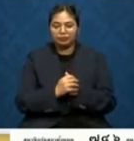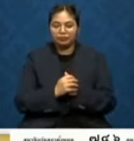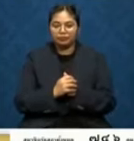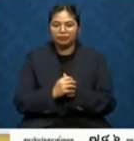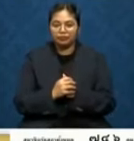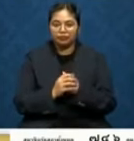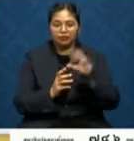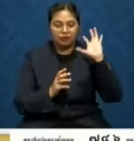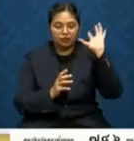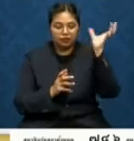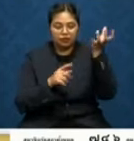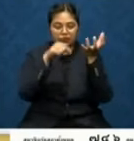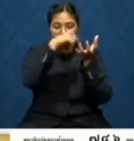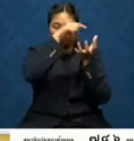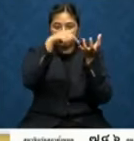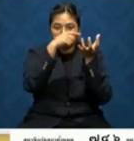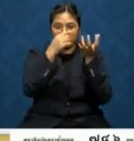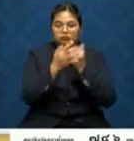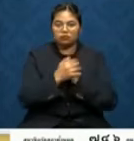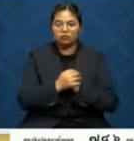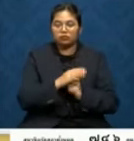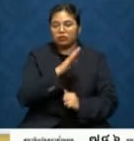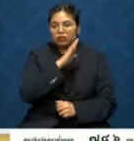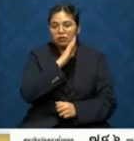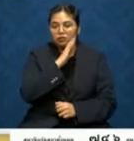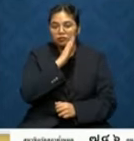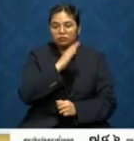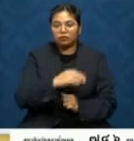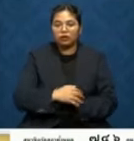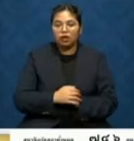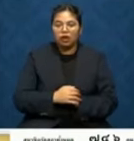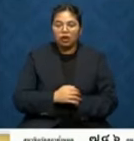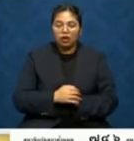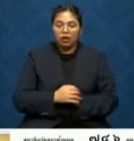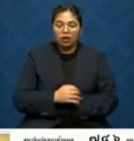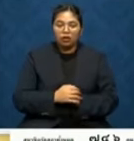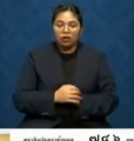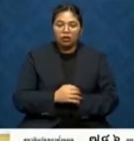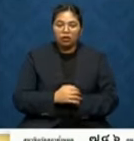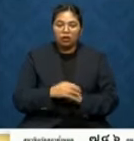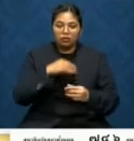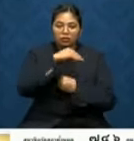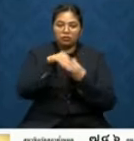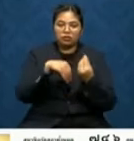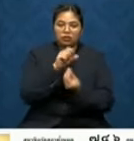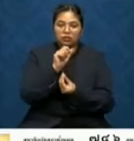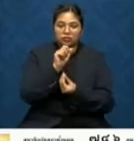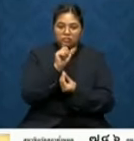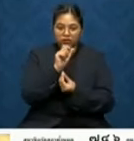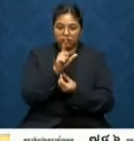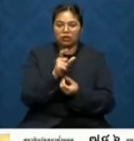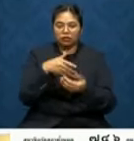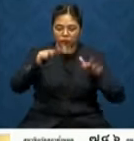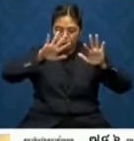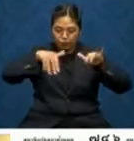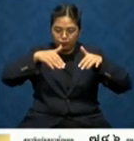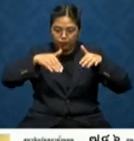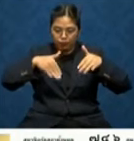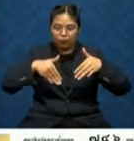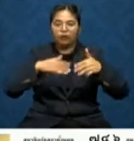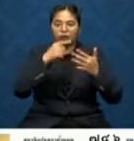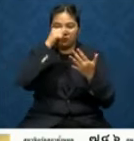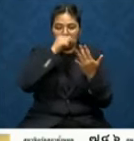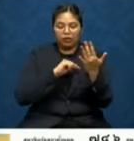ลถ้าหากว่าจะต้องการให้เศรษฐกิจสร้างสรรค์เป็นเศรษฐกิจที่นำรายได้เข้าสู่ประเทศอย่างแท้จริ